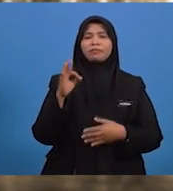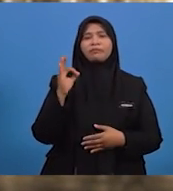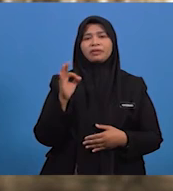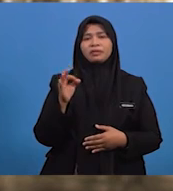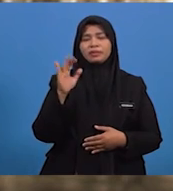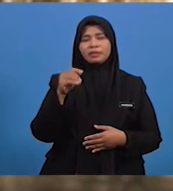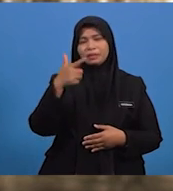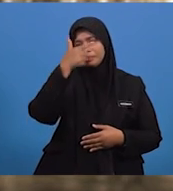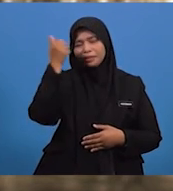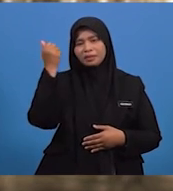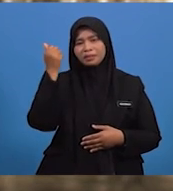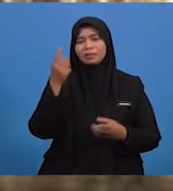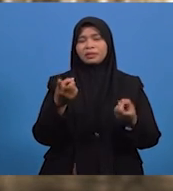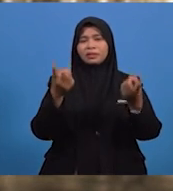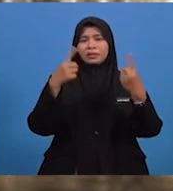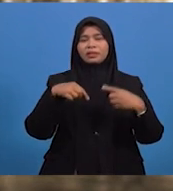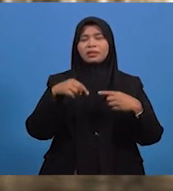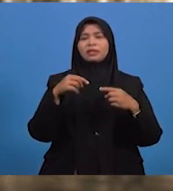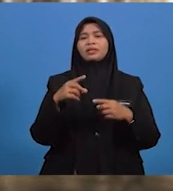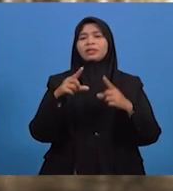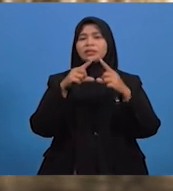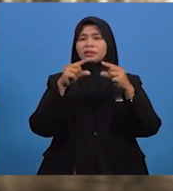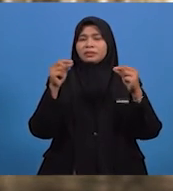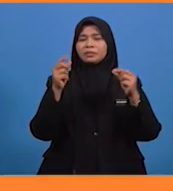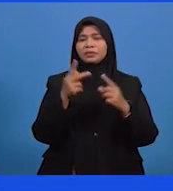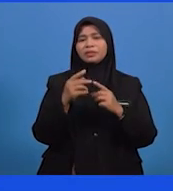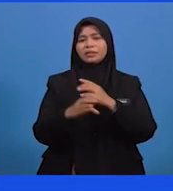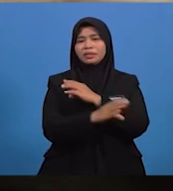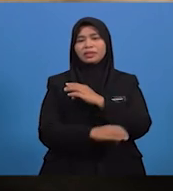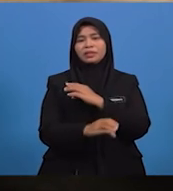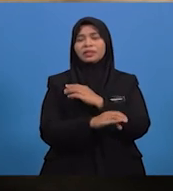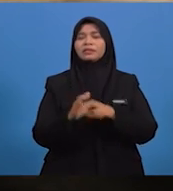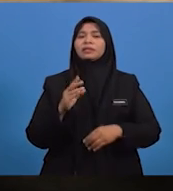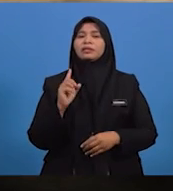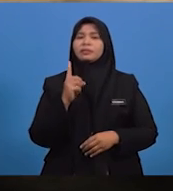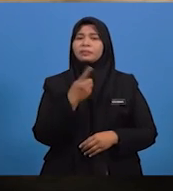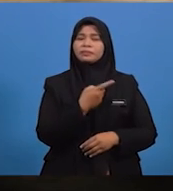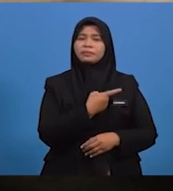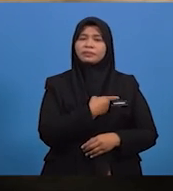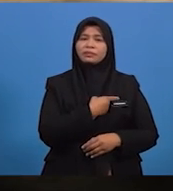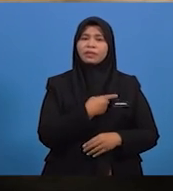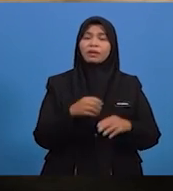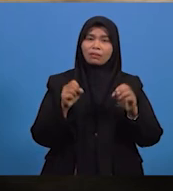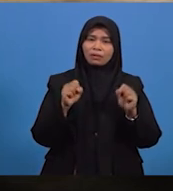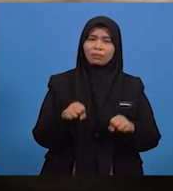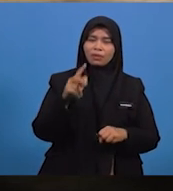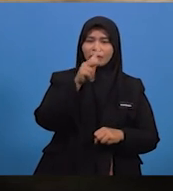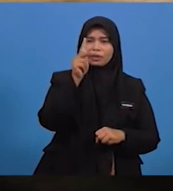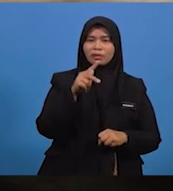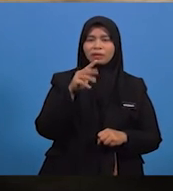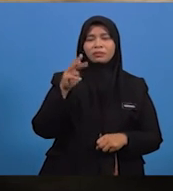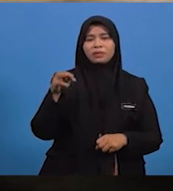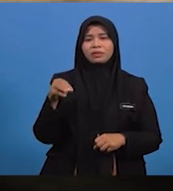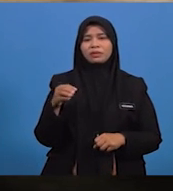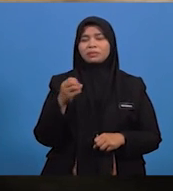faktor-faktor yang menyebabkan kedatangan Jepun ke negara kita. Bolehkah murid-murid menyatakan